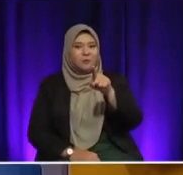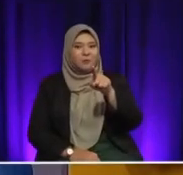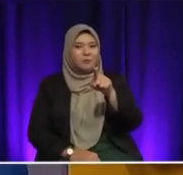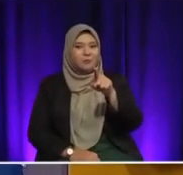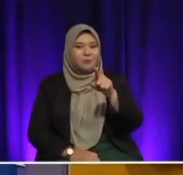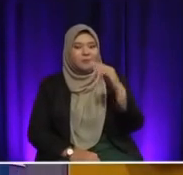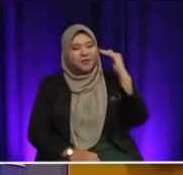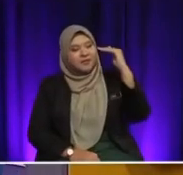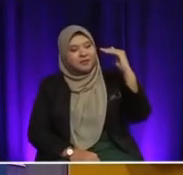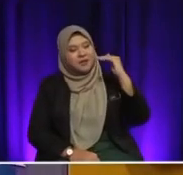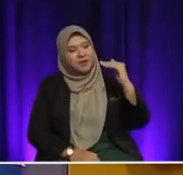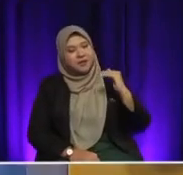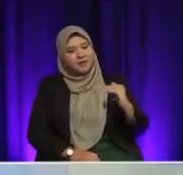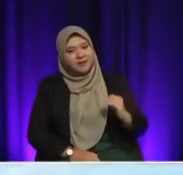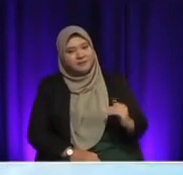rupa.